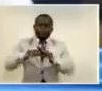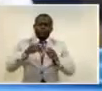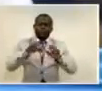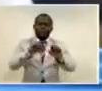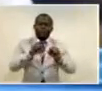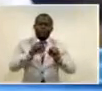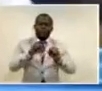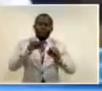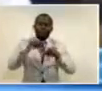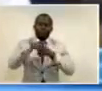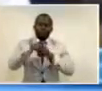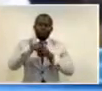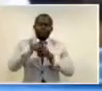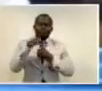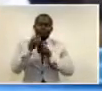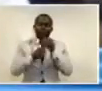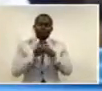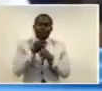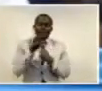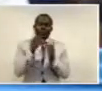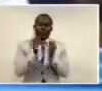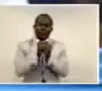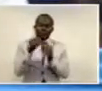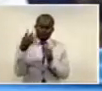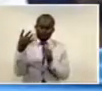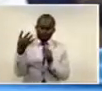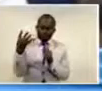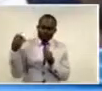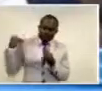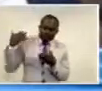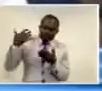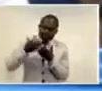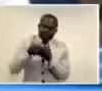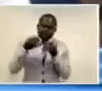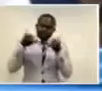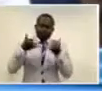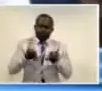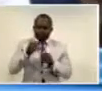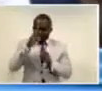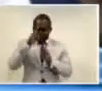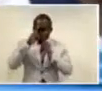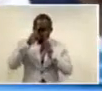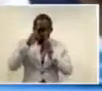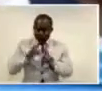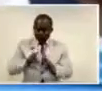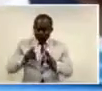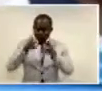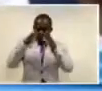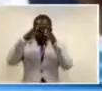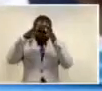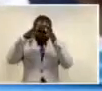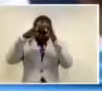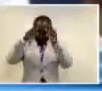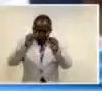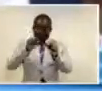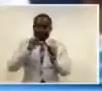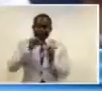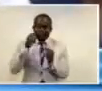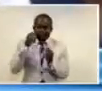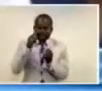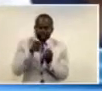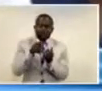babufashe mu bihumbi 2014 kugeza na n'ubu nyakubahwa Perezida wa Repubulika